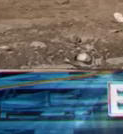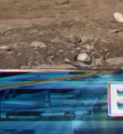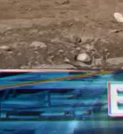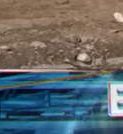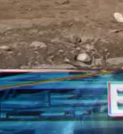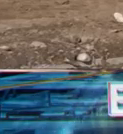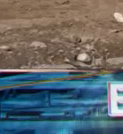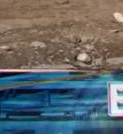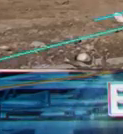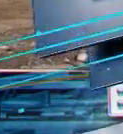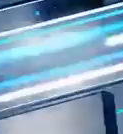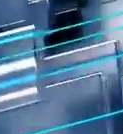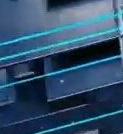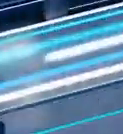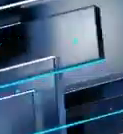үйлер дайын.